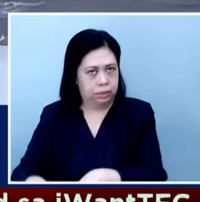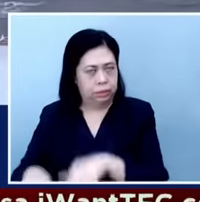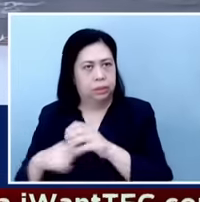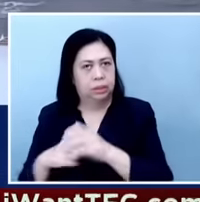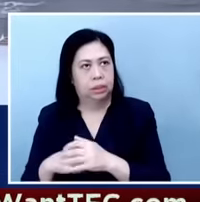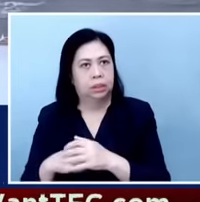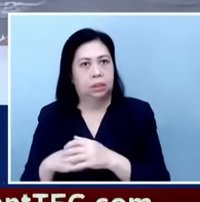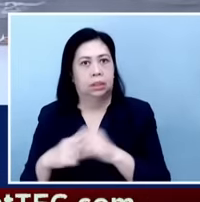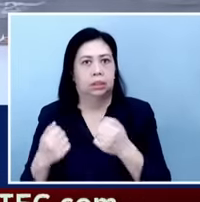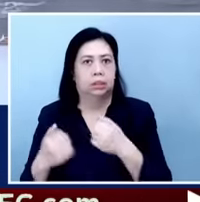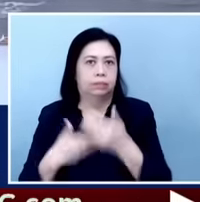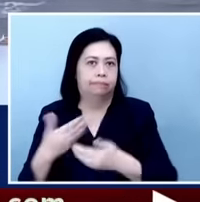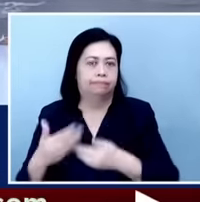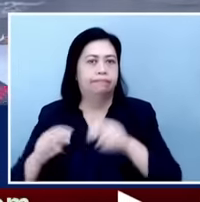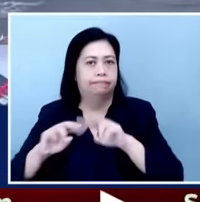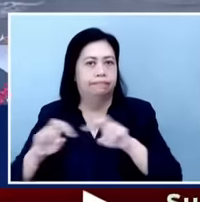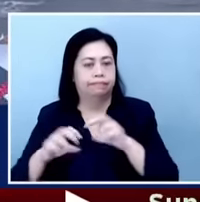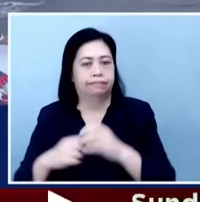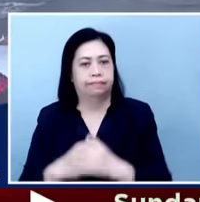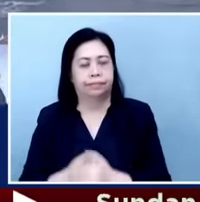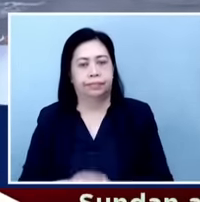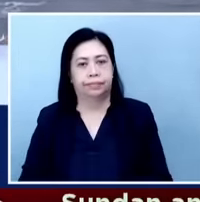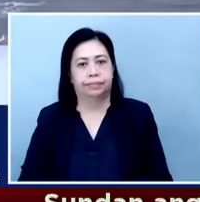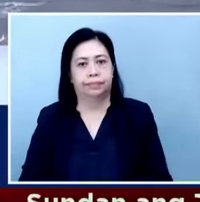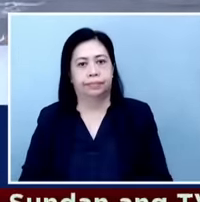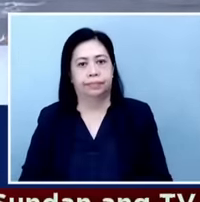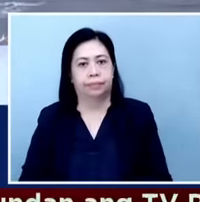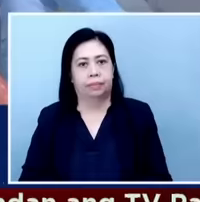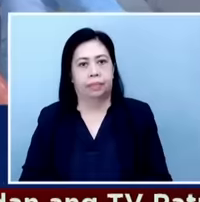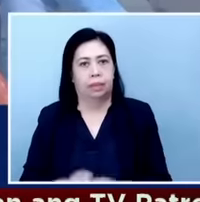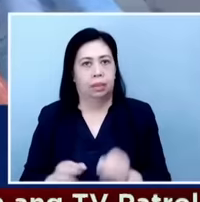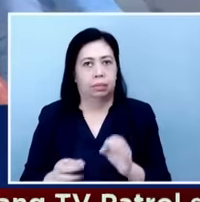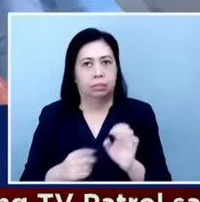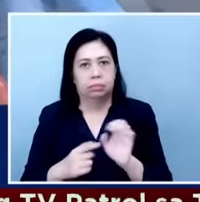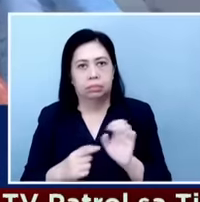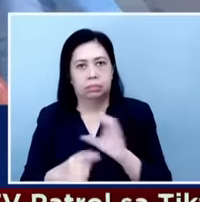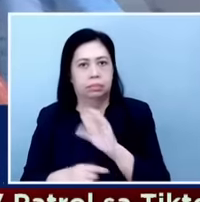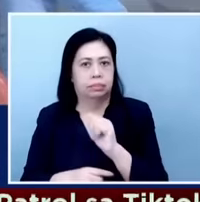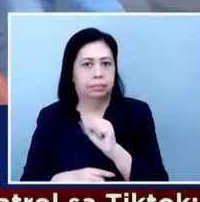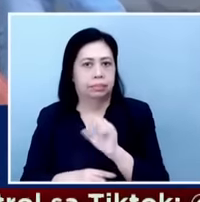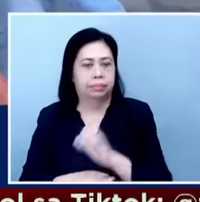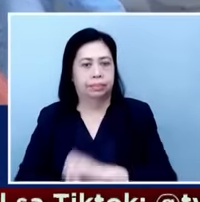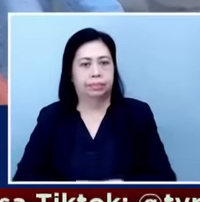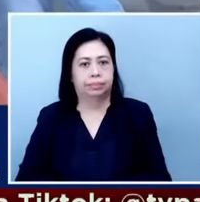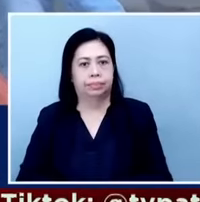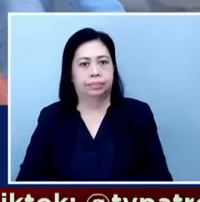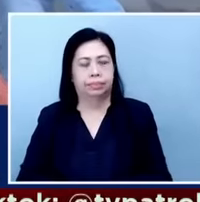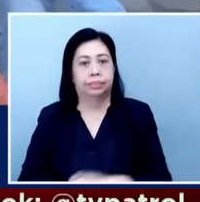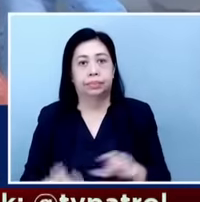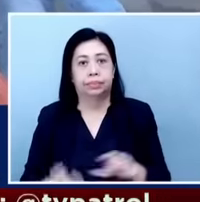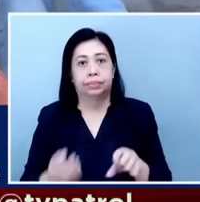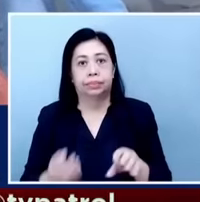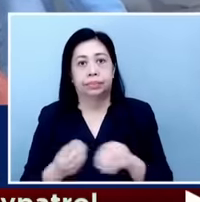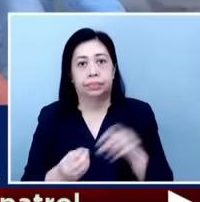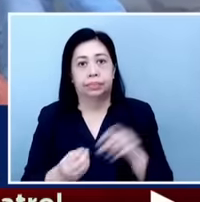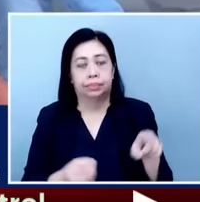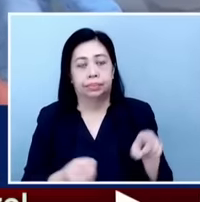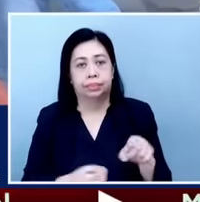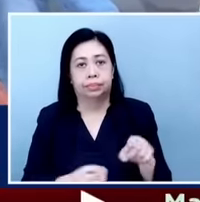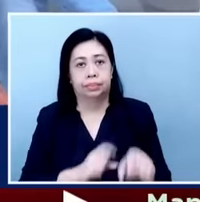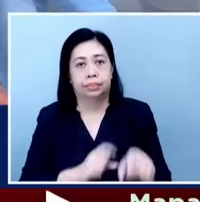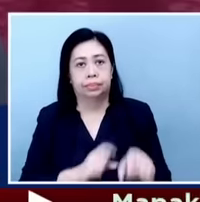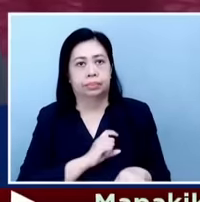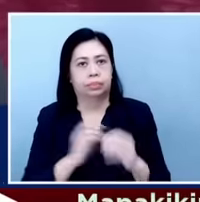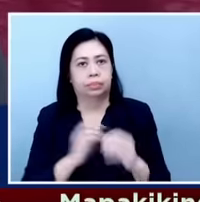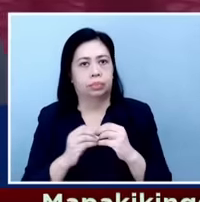the procedure po ng legal ng case po niya. Dagdag ng balayan PNP, mas komportable